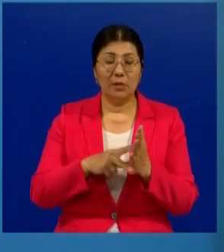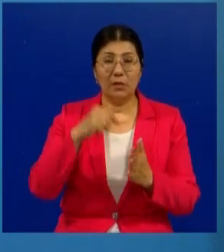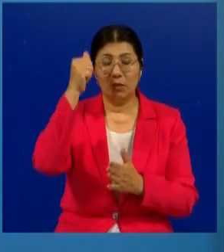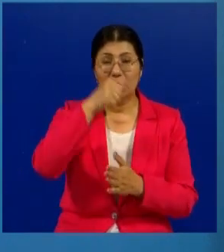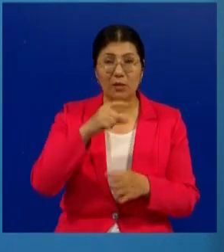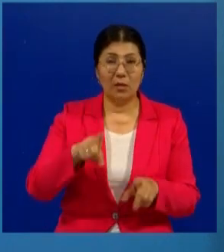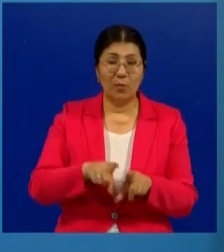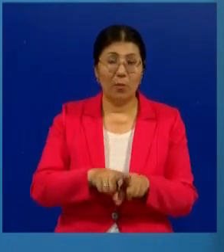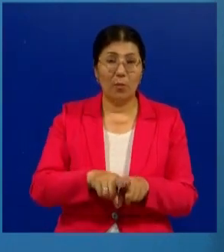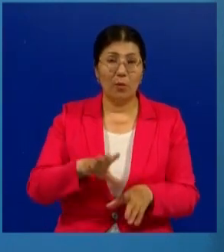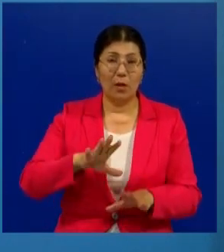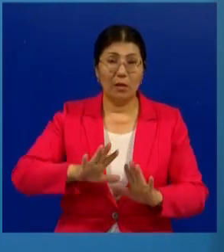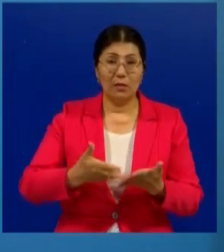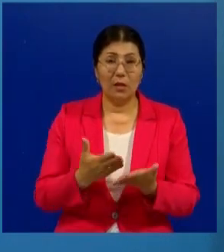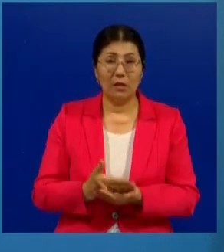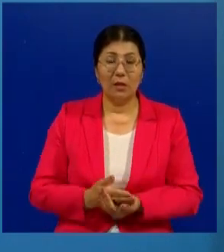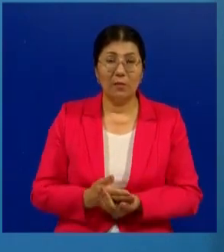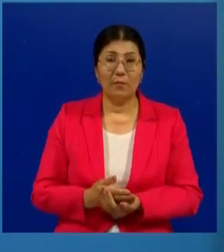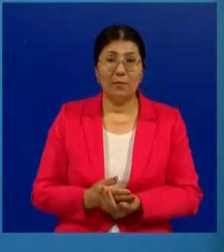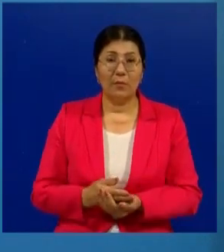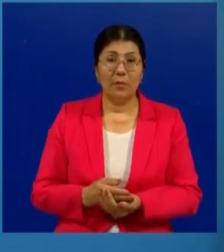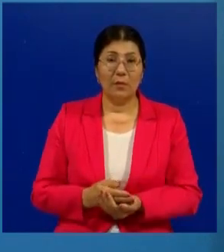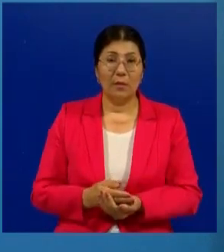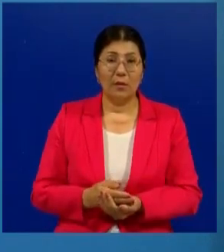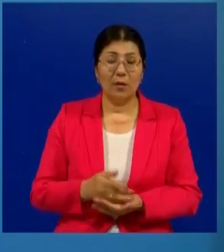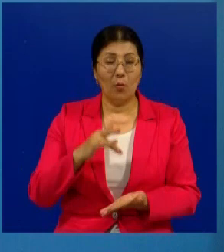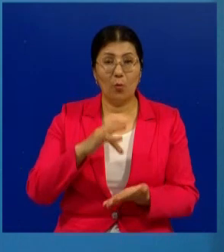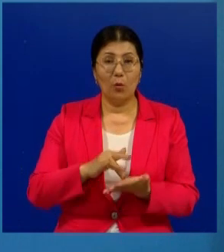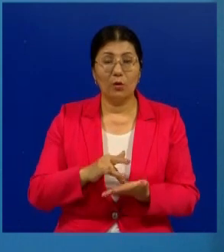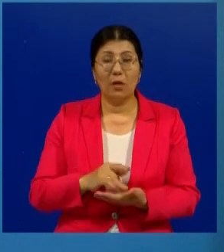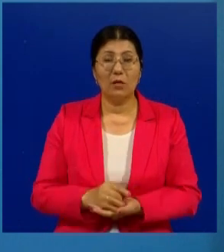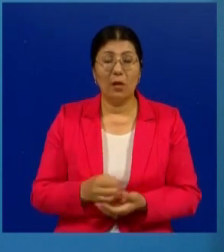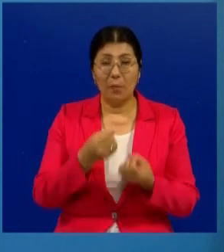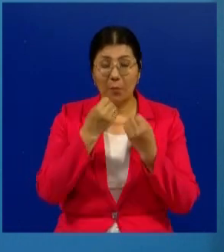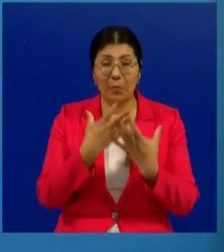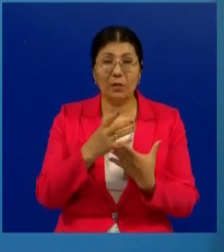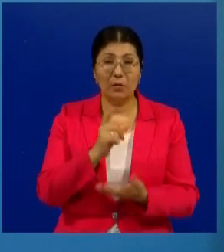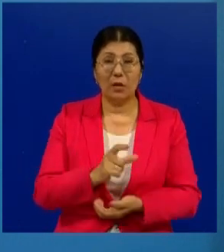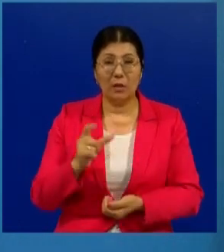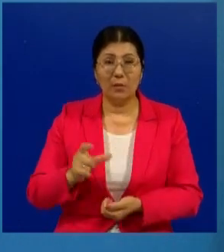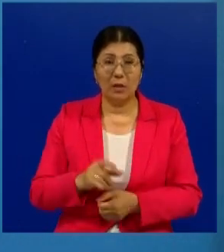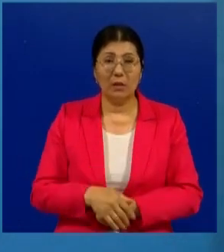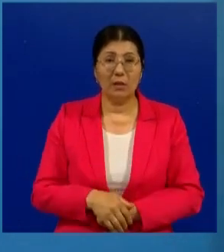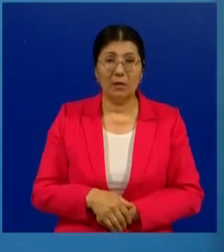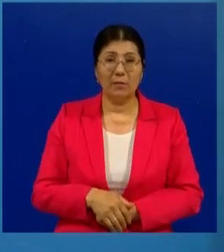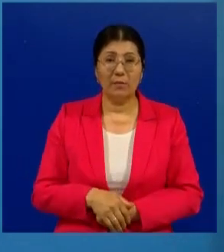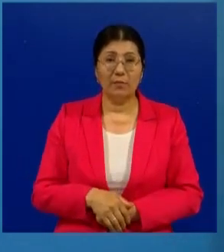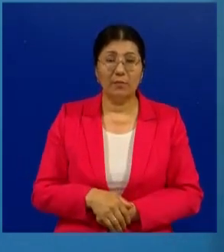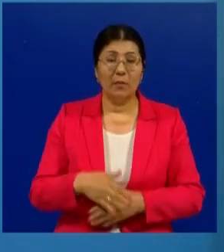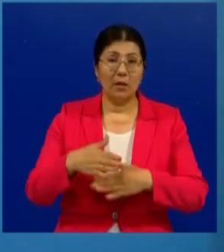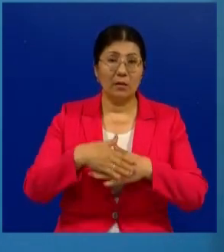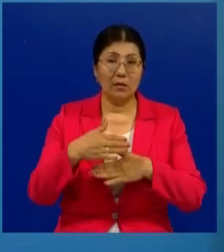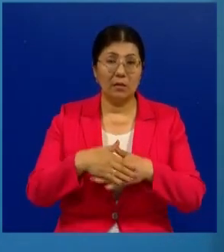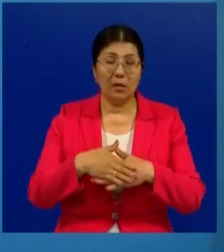сол кезде енді сол кедей байлар мен бірге орташа кедейлердің, қарапайым кедей адамдардың да сол жаңадай жазаға